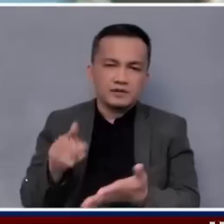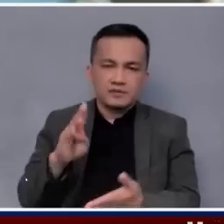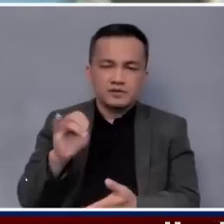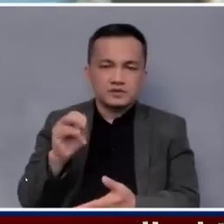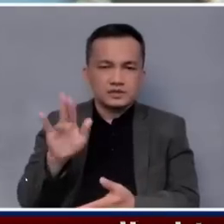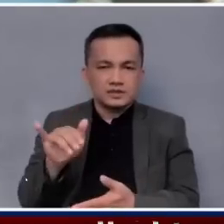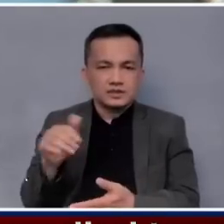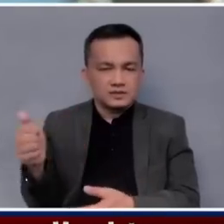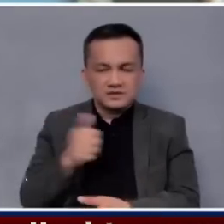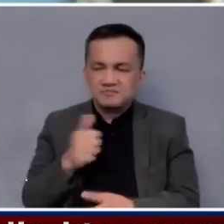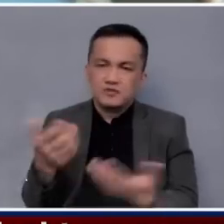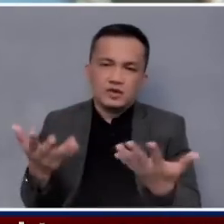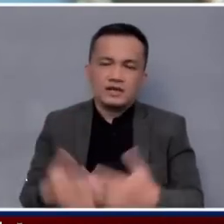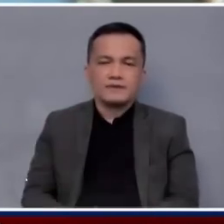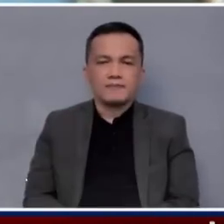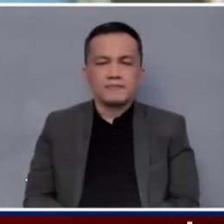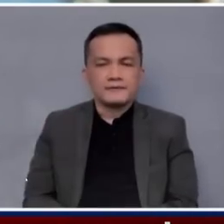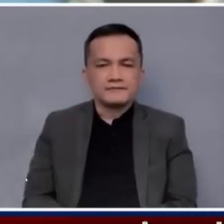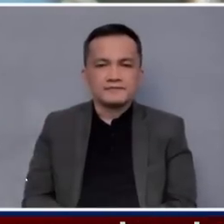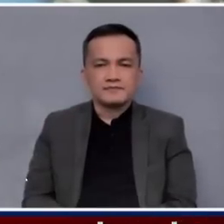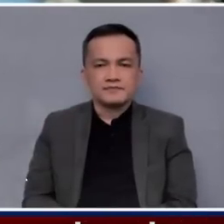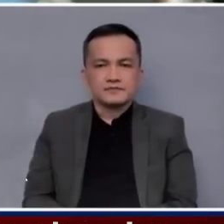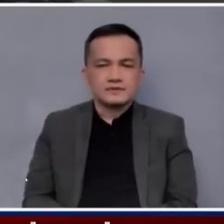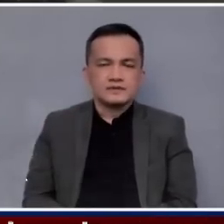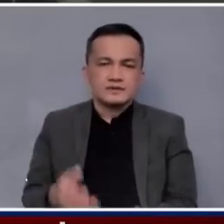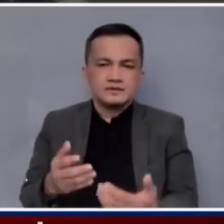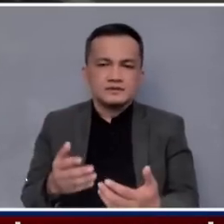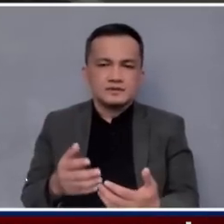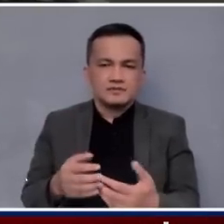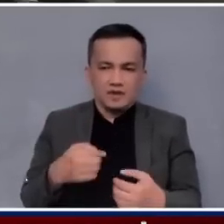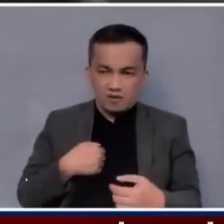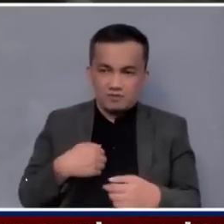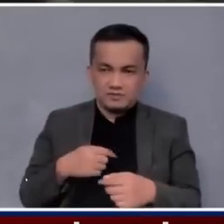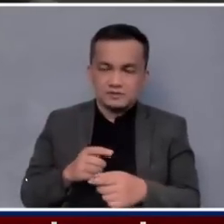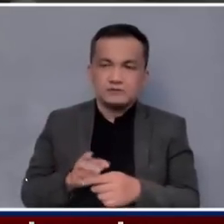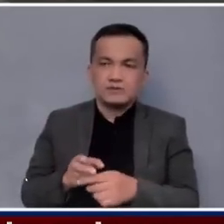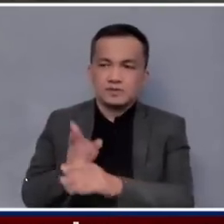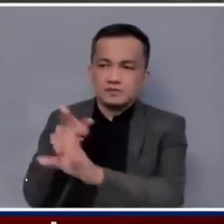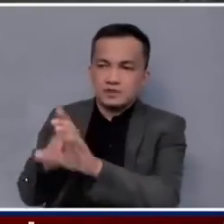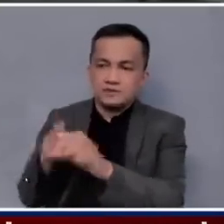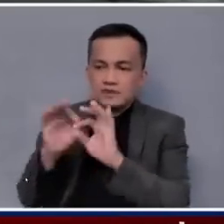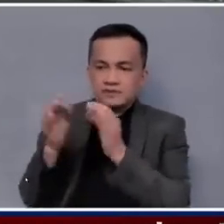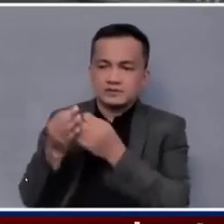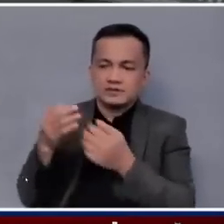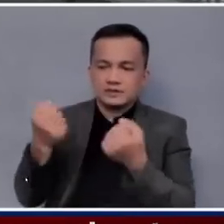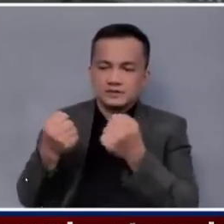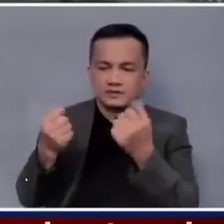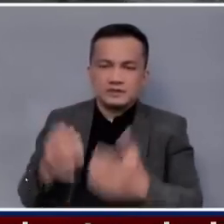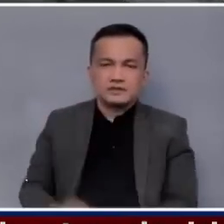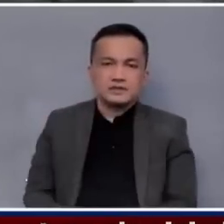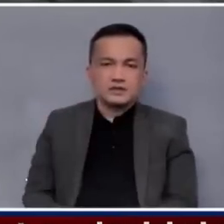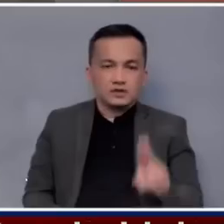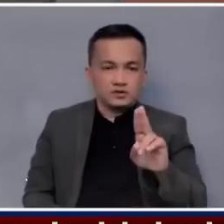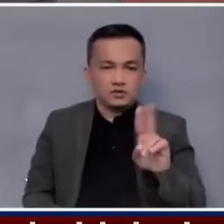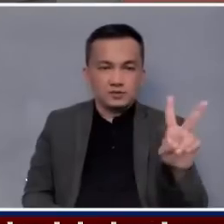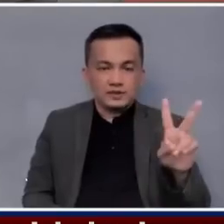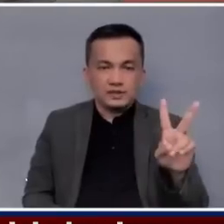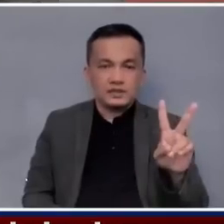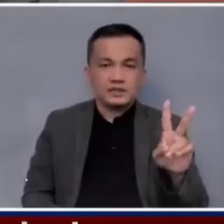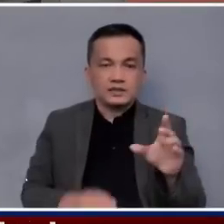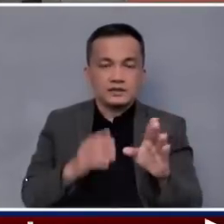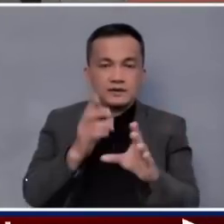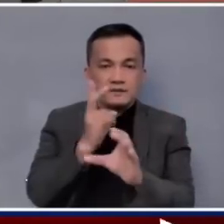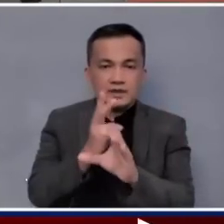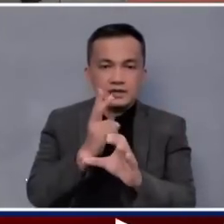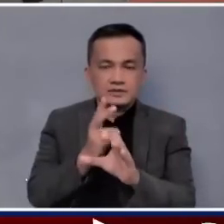Mamamasada. Siguro wala na rin ako nito. Papamili driver na ako. Sapul din ang mga tsuper ng UV Express gaya ni Mark na